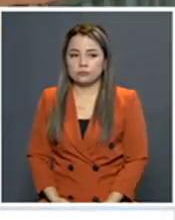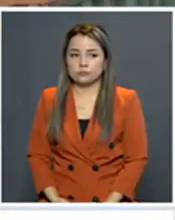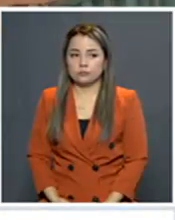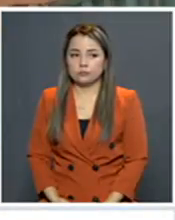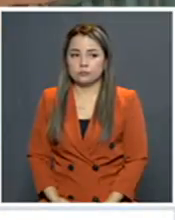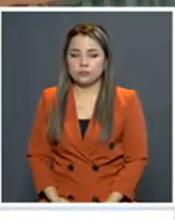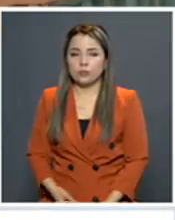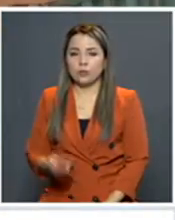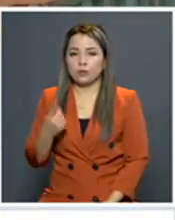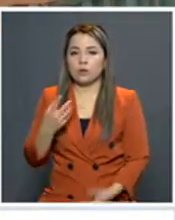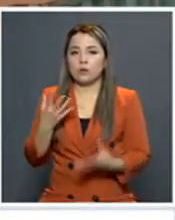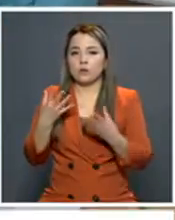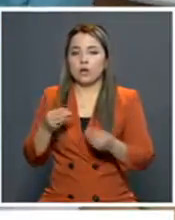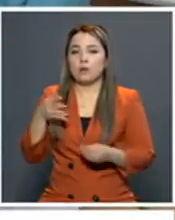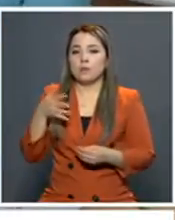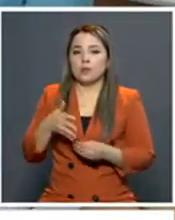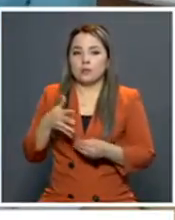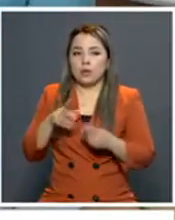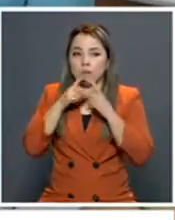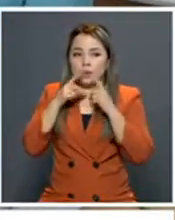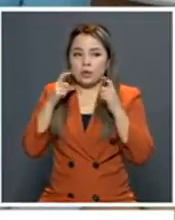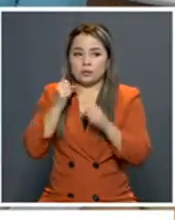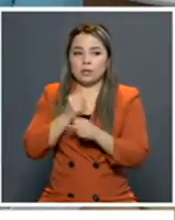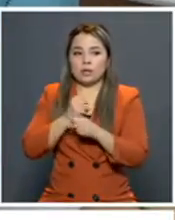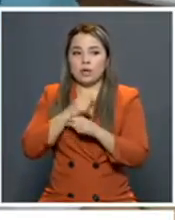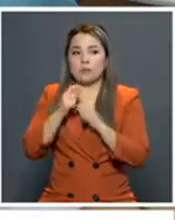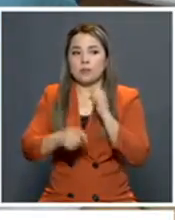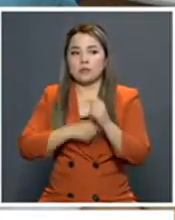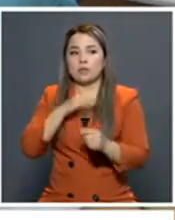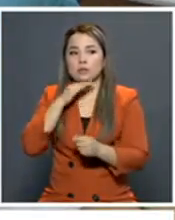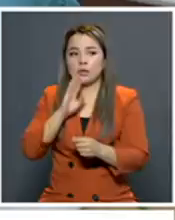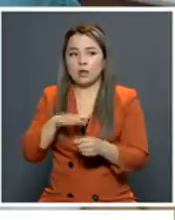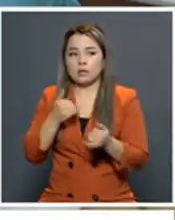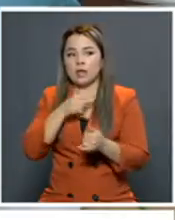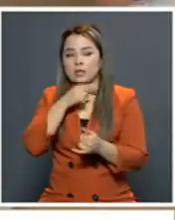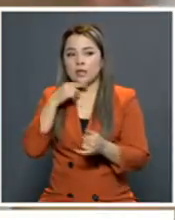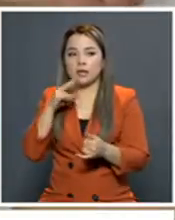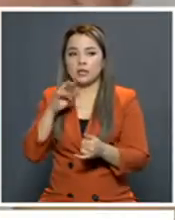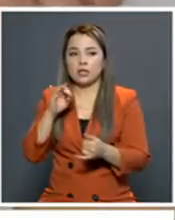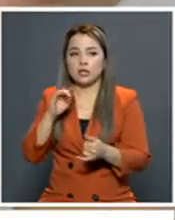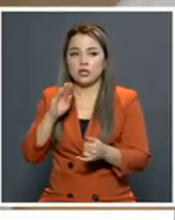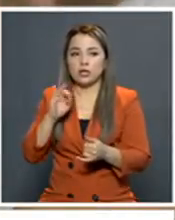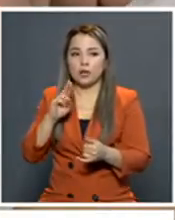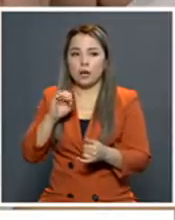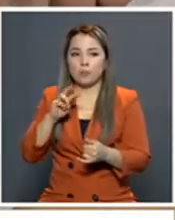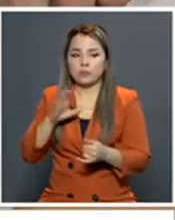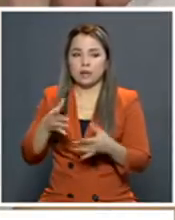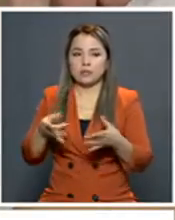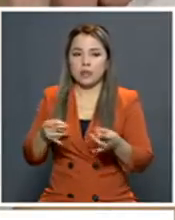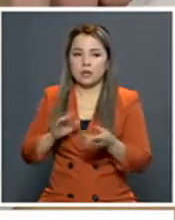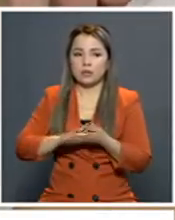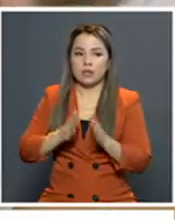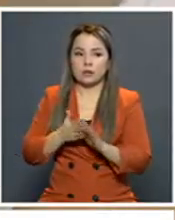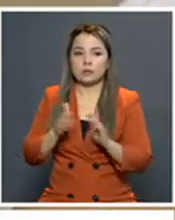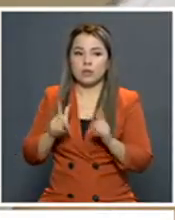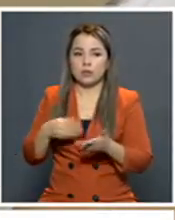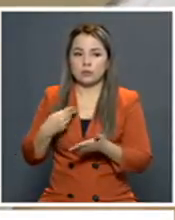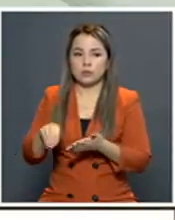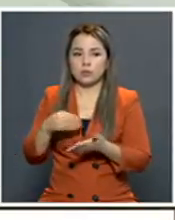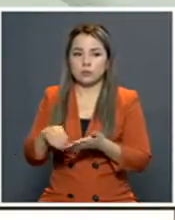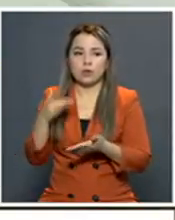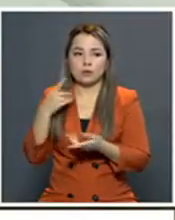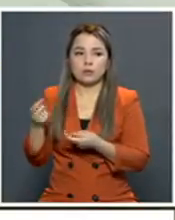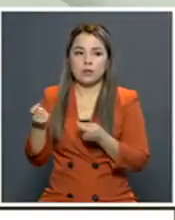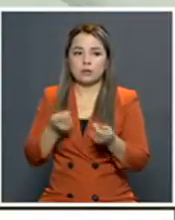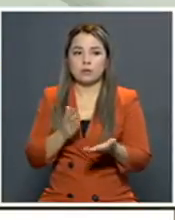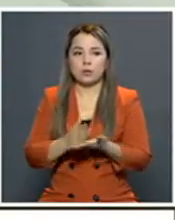Ал күніне 5000 маскаға дейін дайындалады. Материал жеткілікті. Ресейдің Нижнекамск қаласымен шикізат алуға келісім шарт жасалды. Қоймада